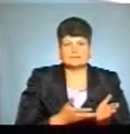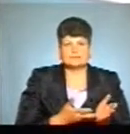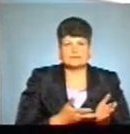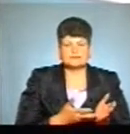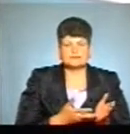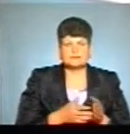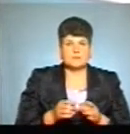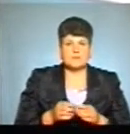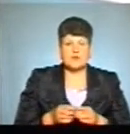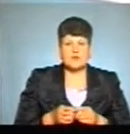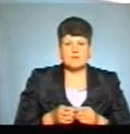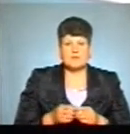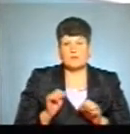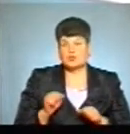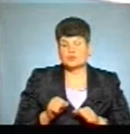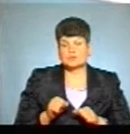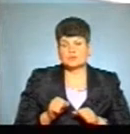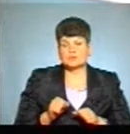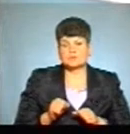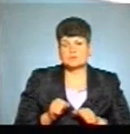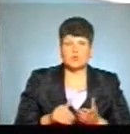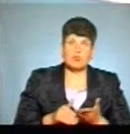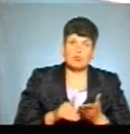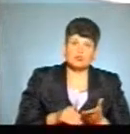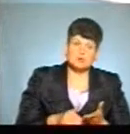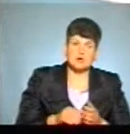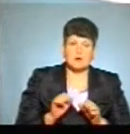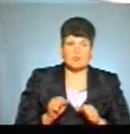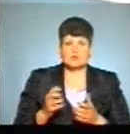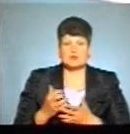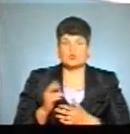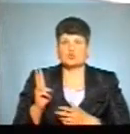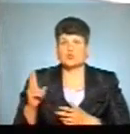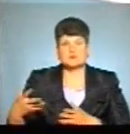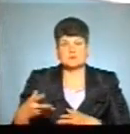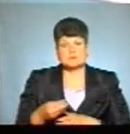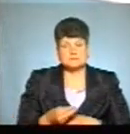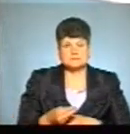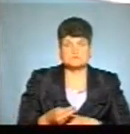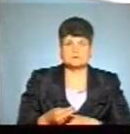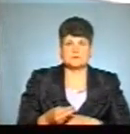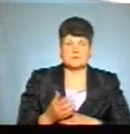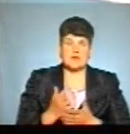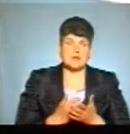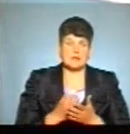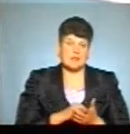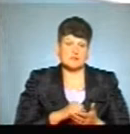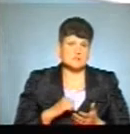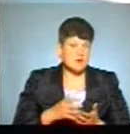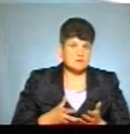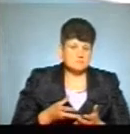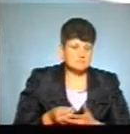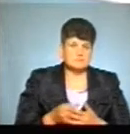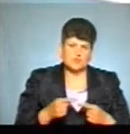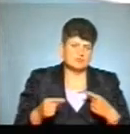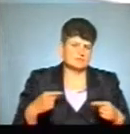ну, там, рішення, хочуть, можуть допомогти, хочуть там знайти спонсора, хоче там кандидат сам залучає свої кошти.